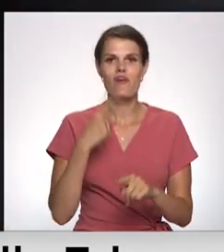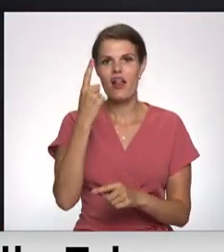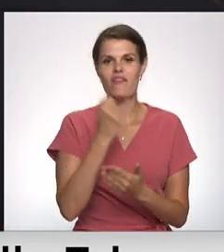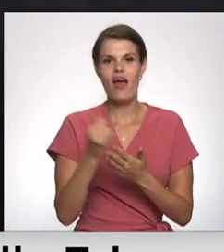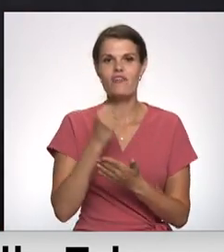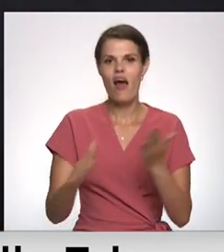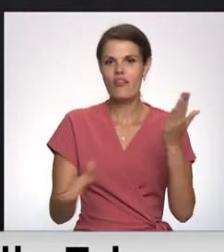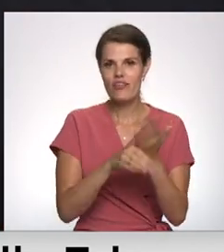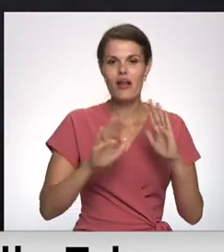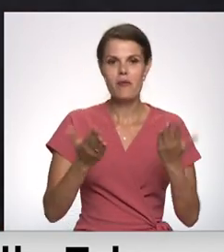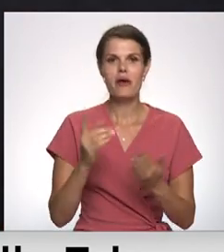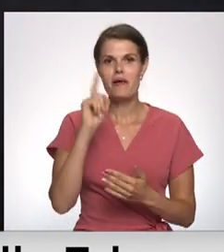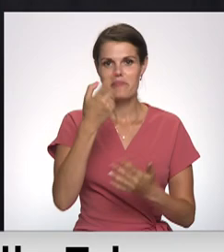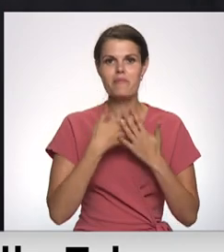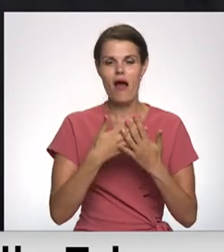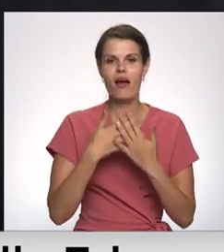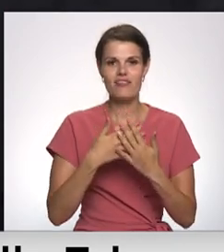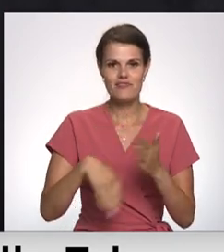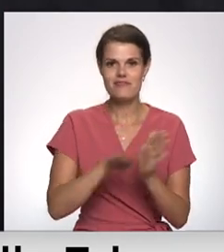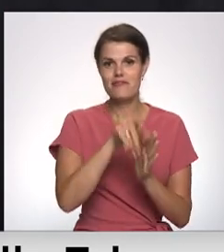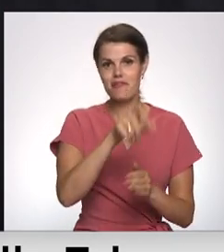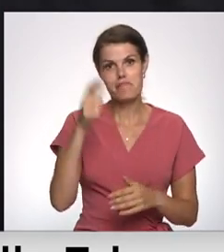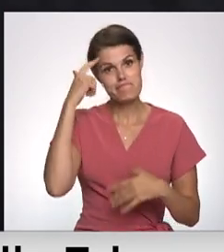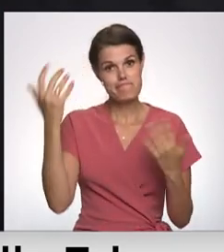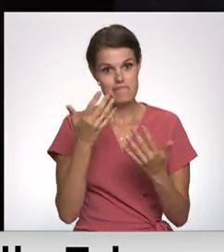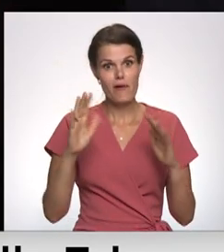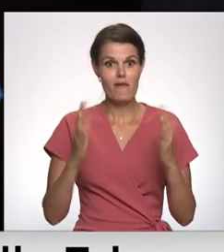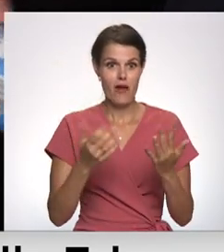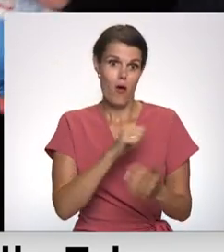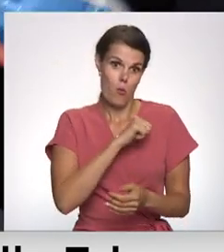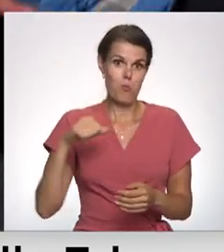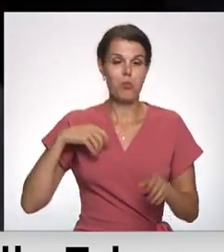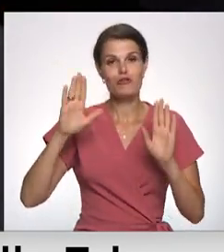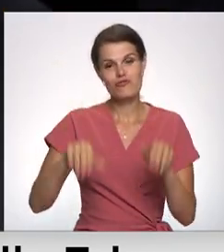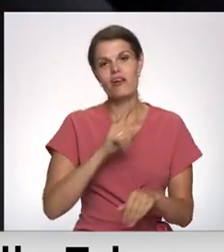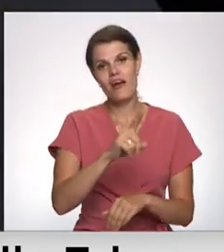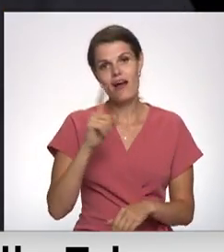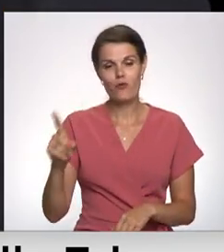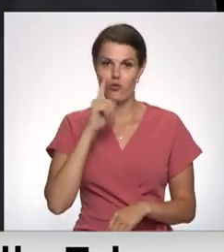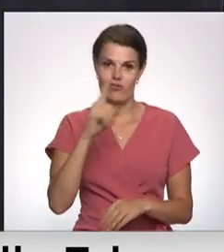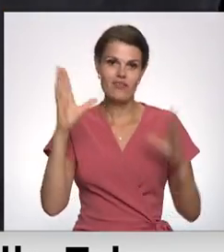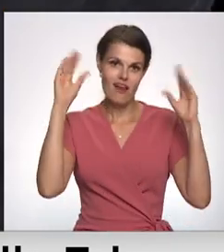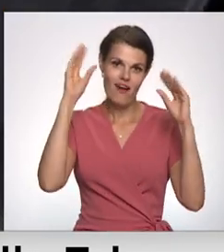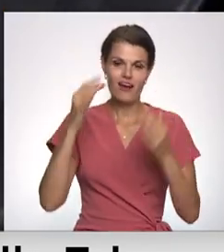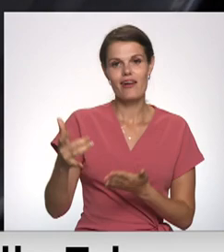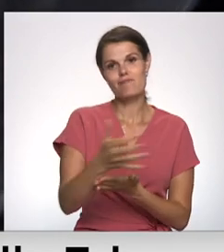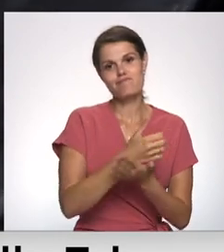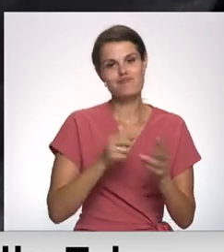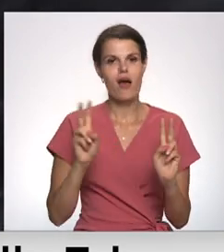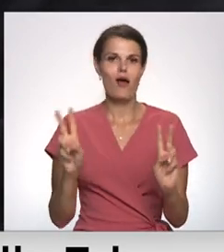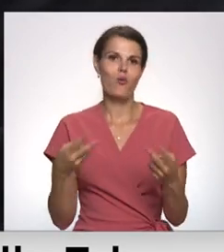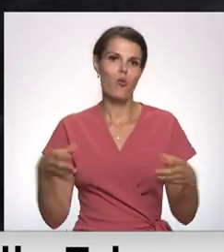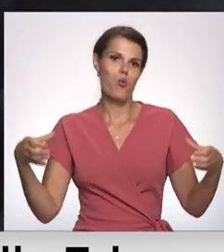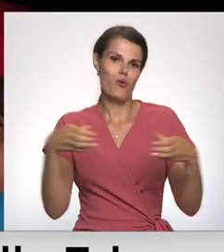pirmās aktivitātes dalībnieki jau prātoja, vai paši šo nevar veidot kā iknedēļas gliemežu lasīšanas